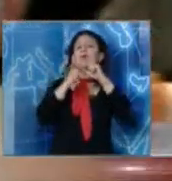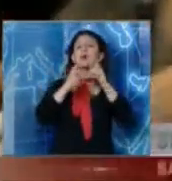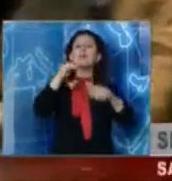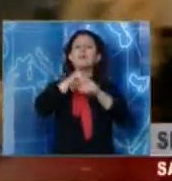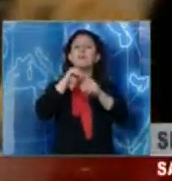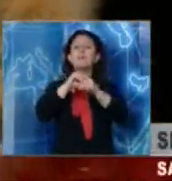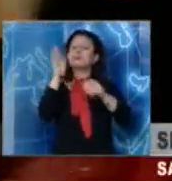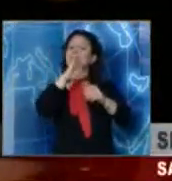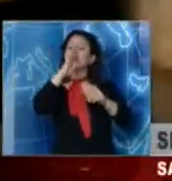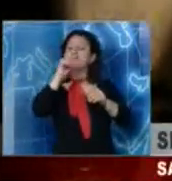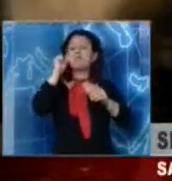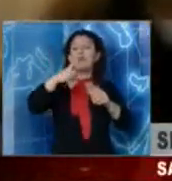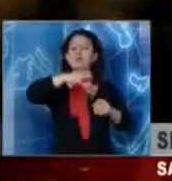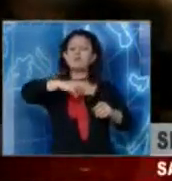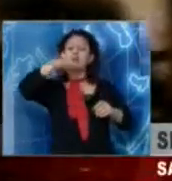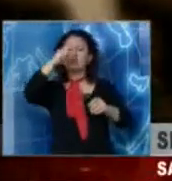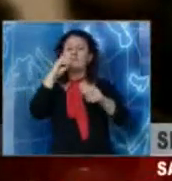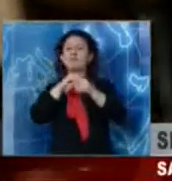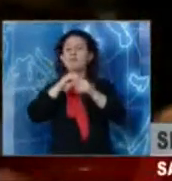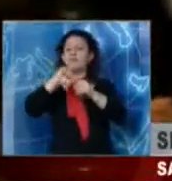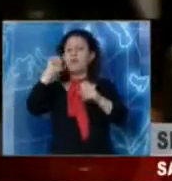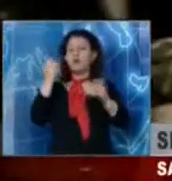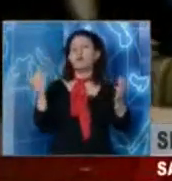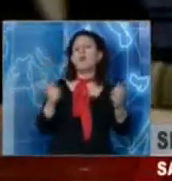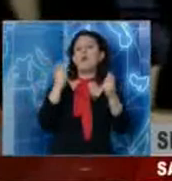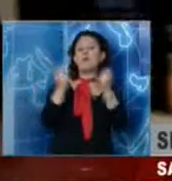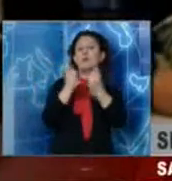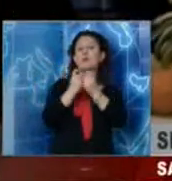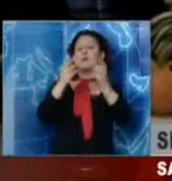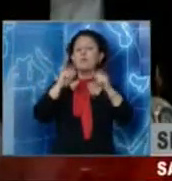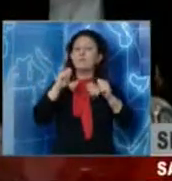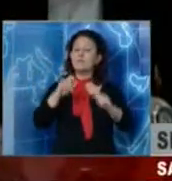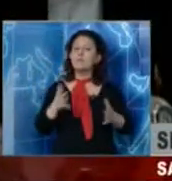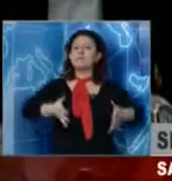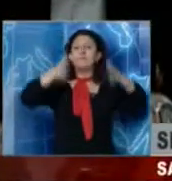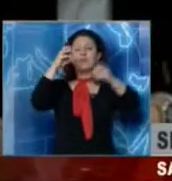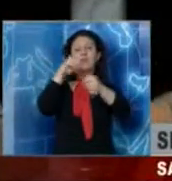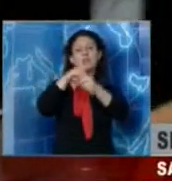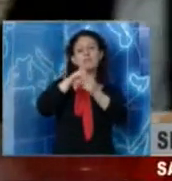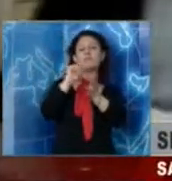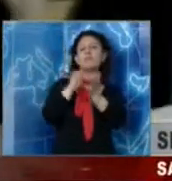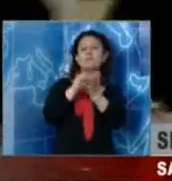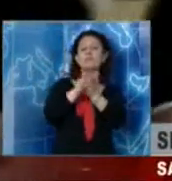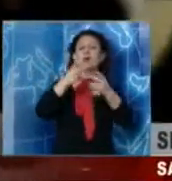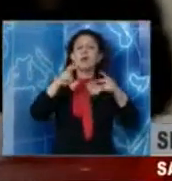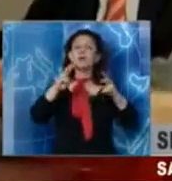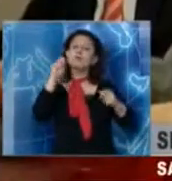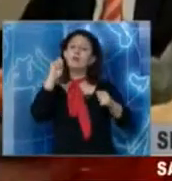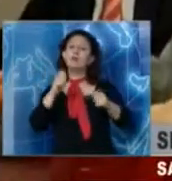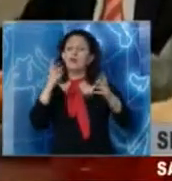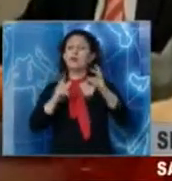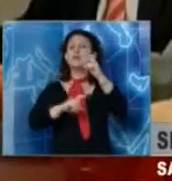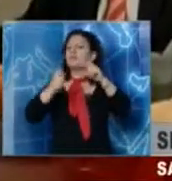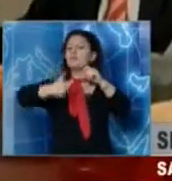İzmir Teşkilatı haftalık olağan toplantısını parti binasında gerçekleştirdi. Basına açıklamada bulunan ilçe başkanı